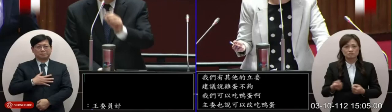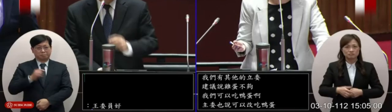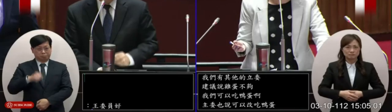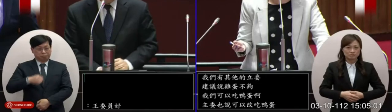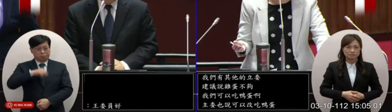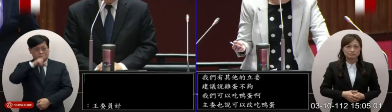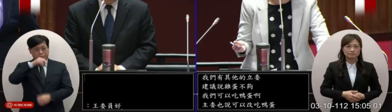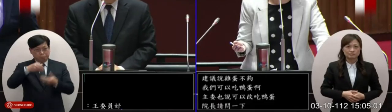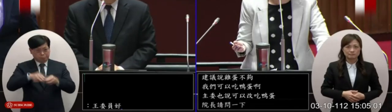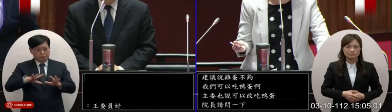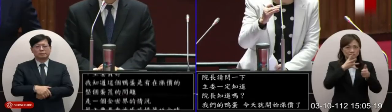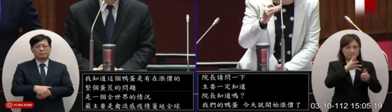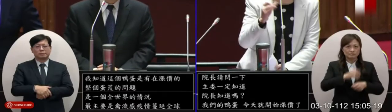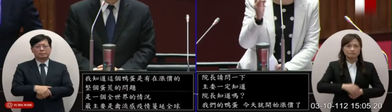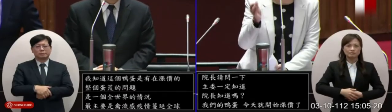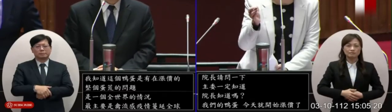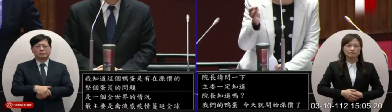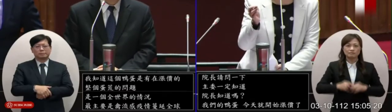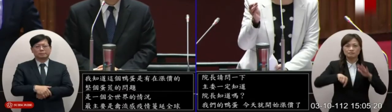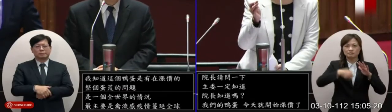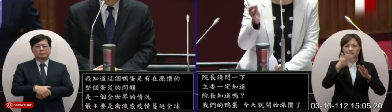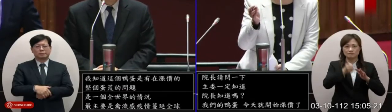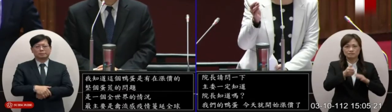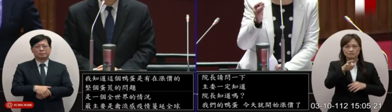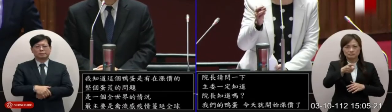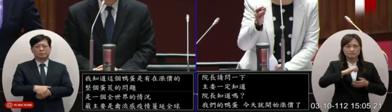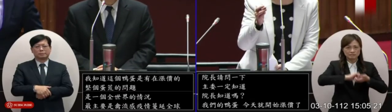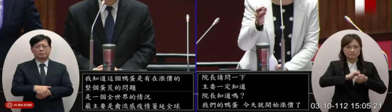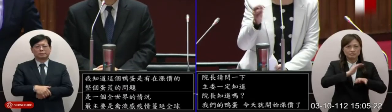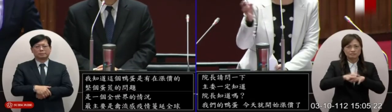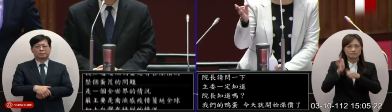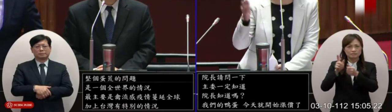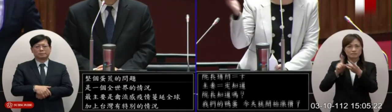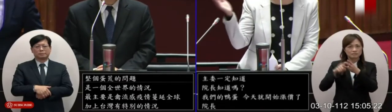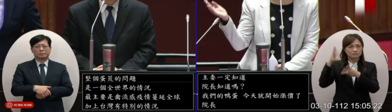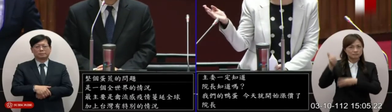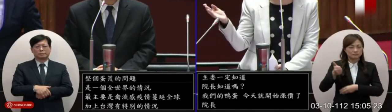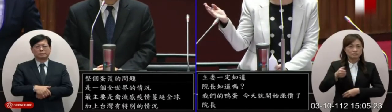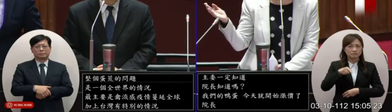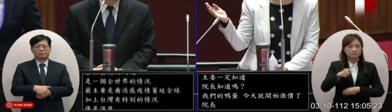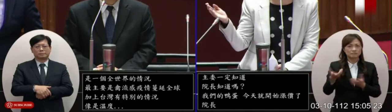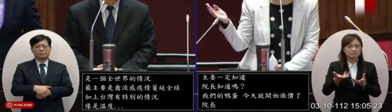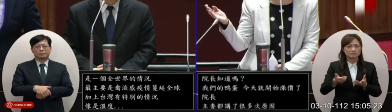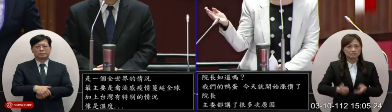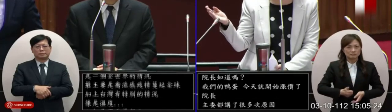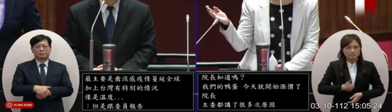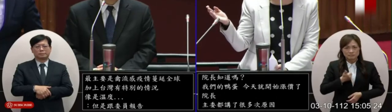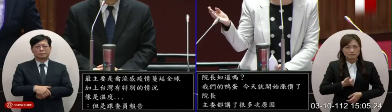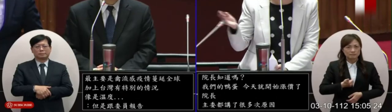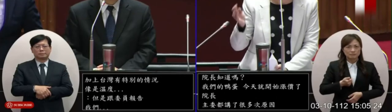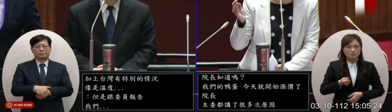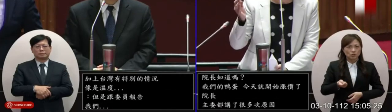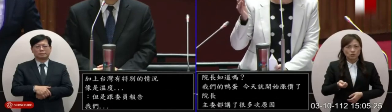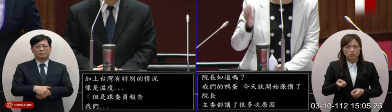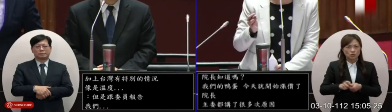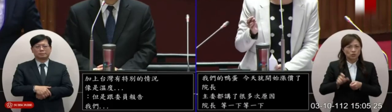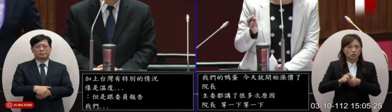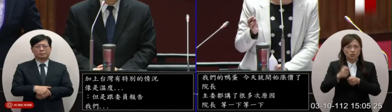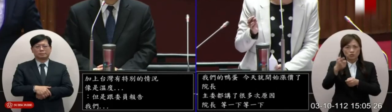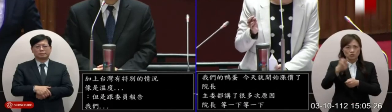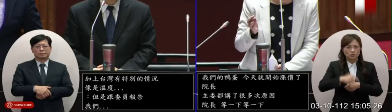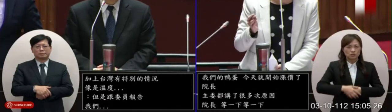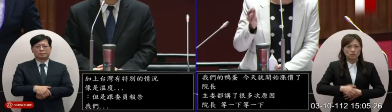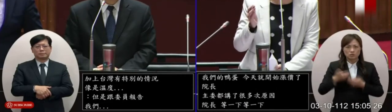鸭蛋是有在涨价。 院长，你一定会问主委，因为这个事情实在是太大条了。院